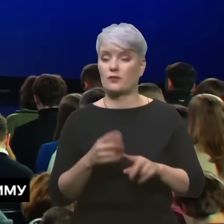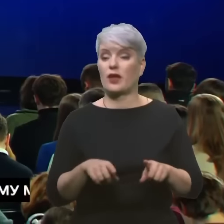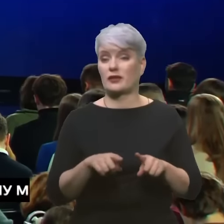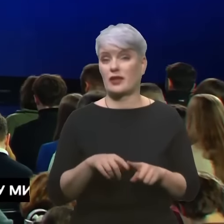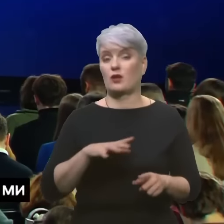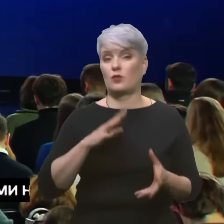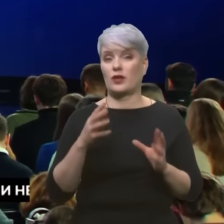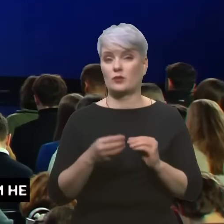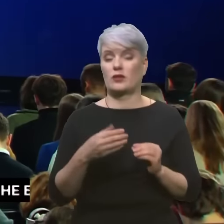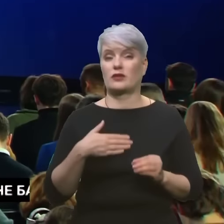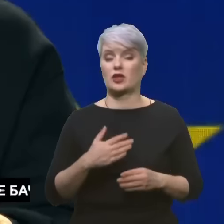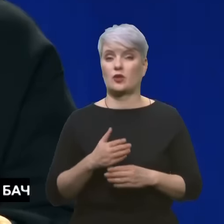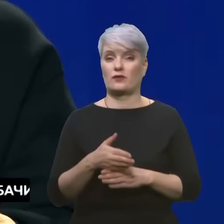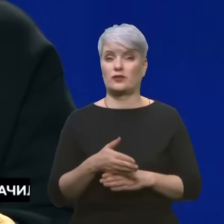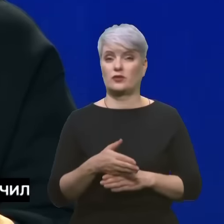візиту.